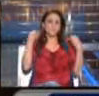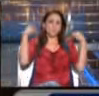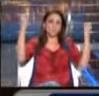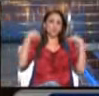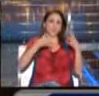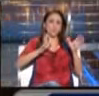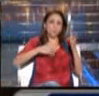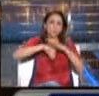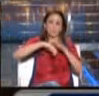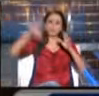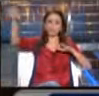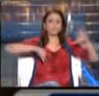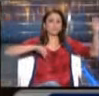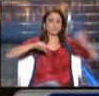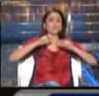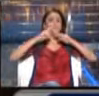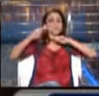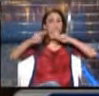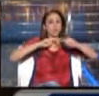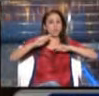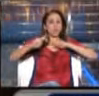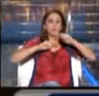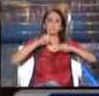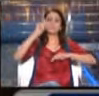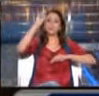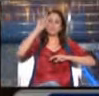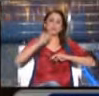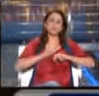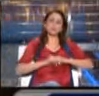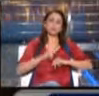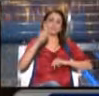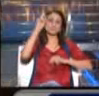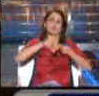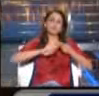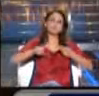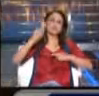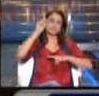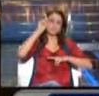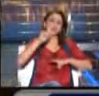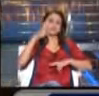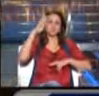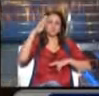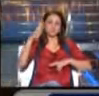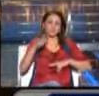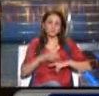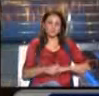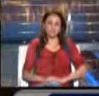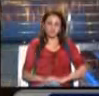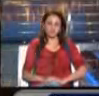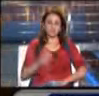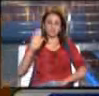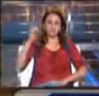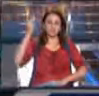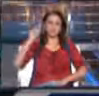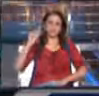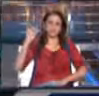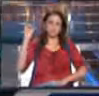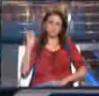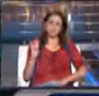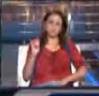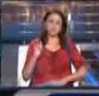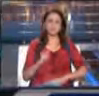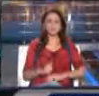فيها وتتكلم معاهم فيها ان شاء الله. ان شاء الله. لعل وعسى تكون هذه بادره خير ان شاء الله باذن الله. الله. شكرا جزيلا كابتن شادي محمد كابتن النادي الاهلي،